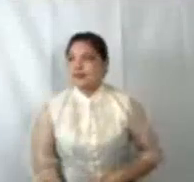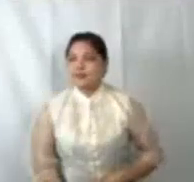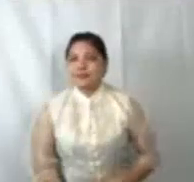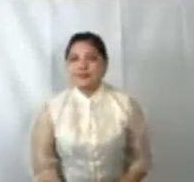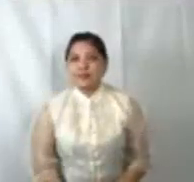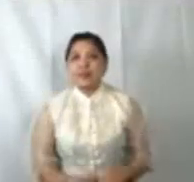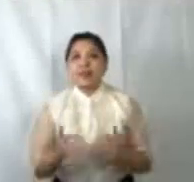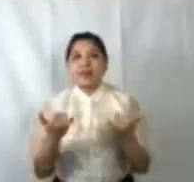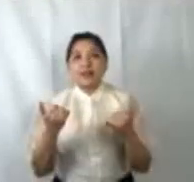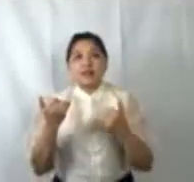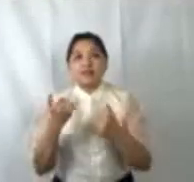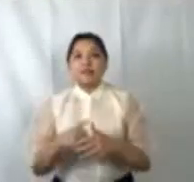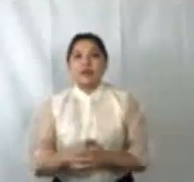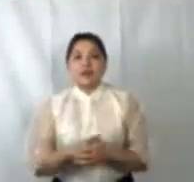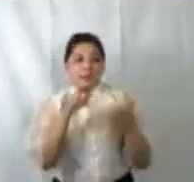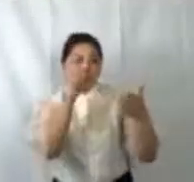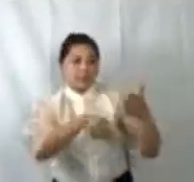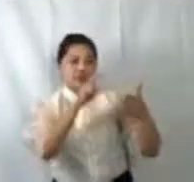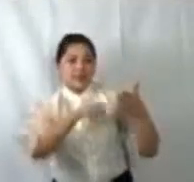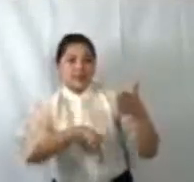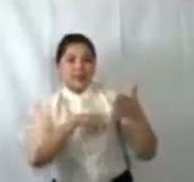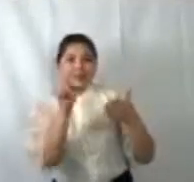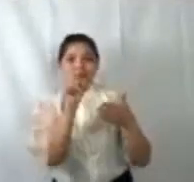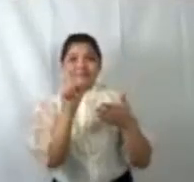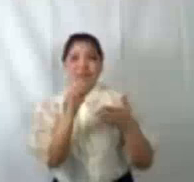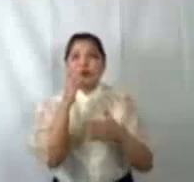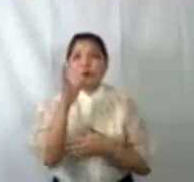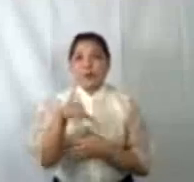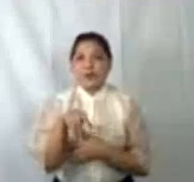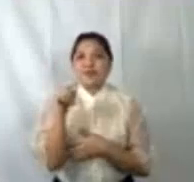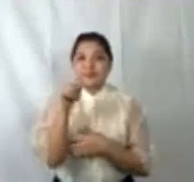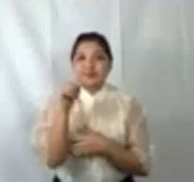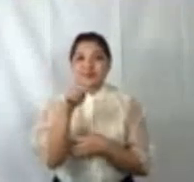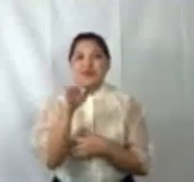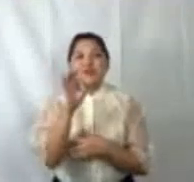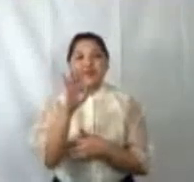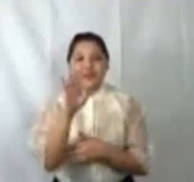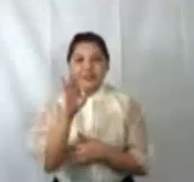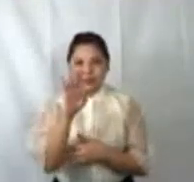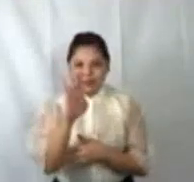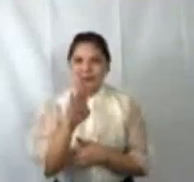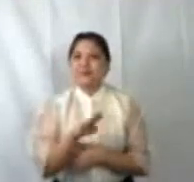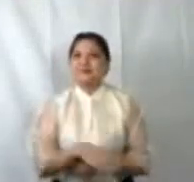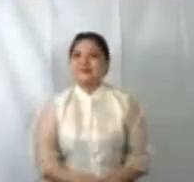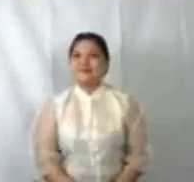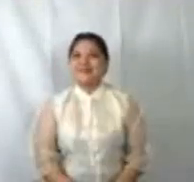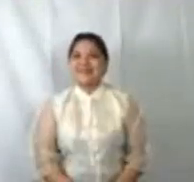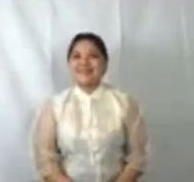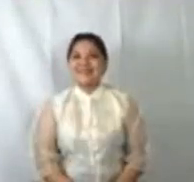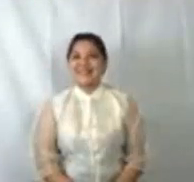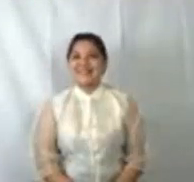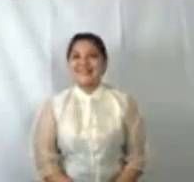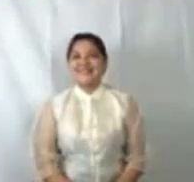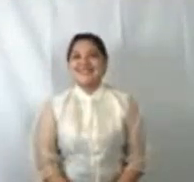Sa puntong ito, magbabasa muna tayo ng ilang mga mensahe mula sa Facebook.